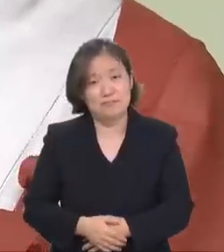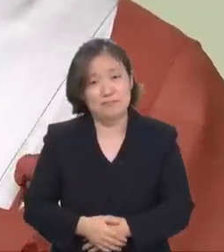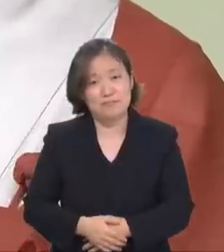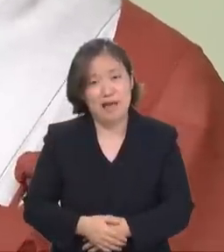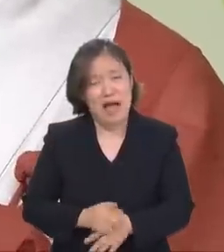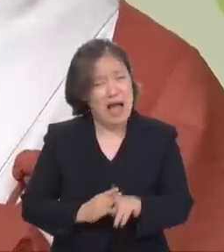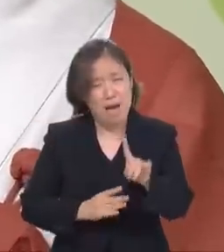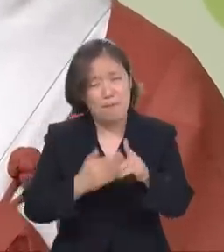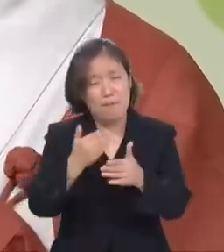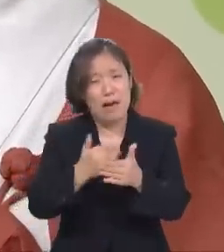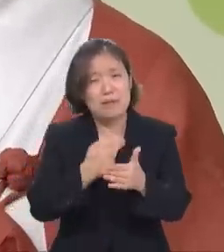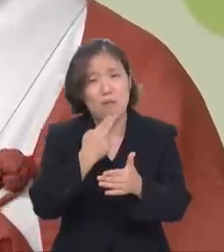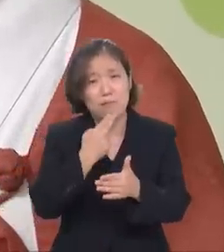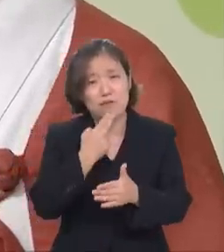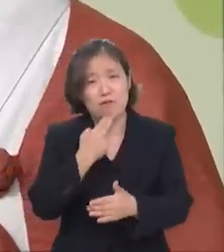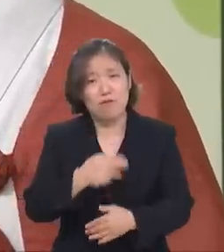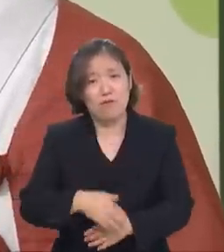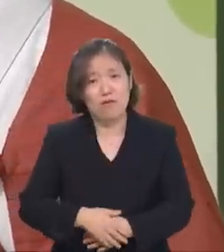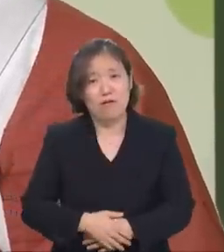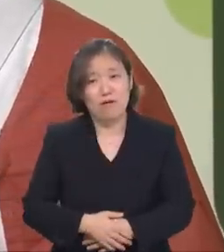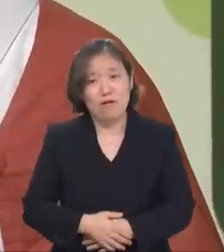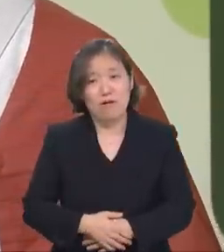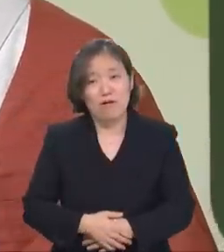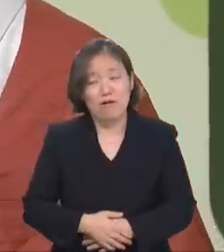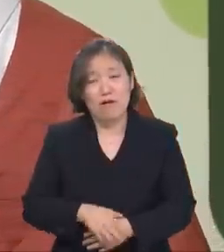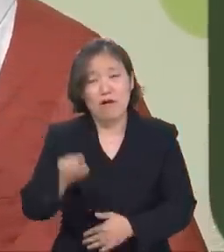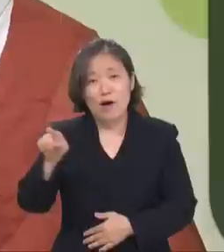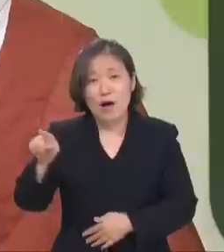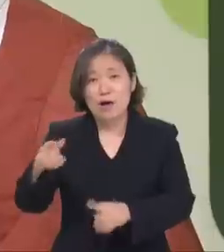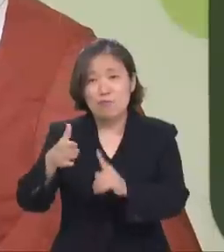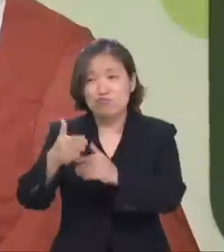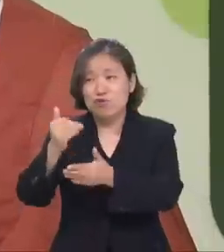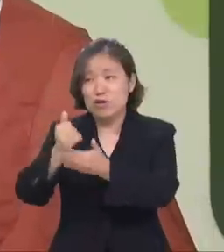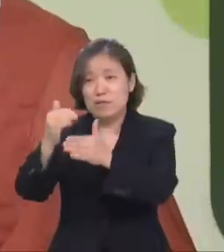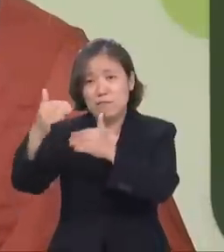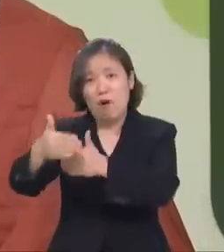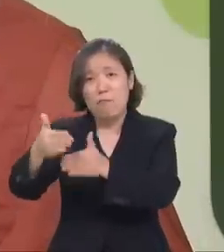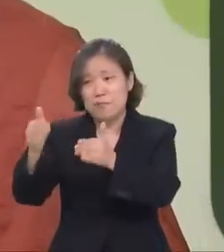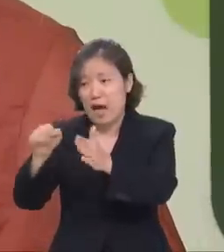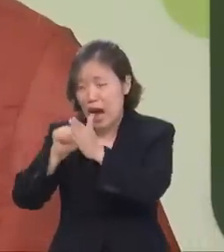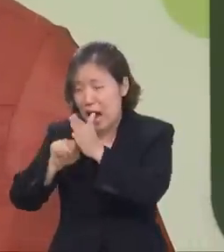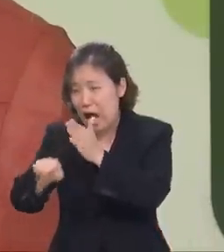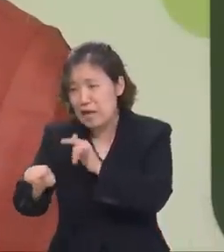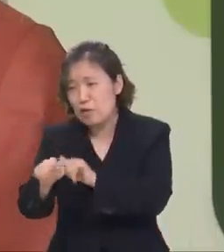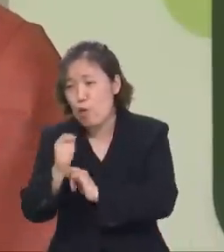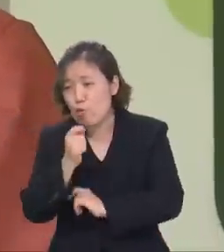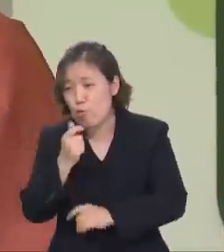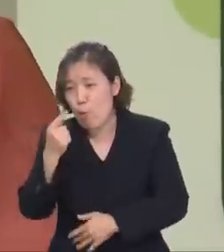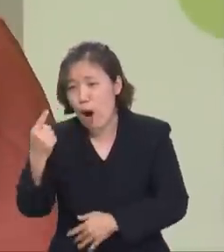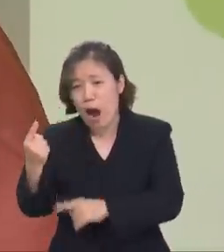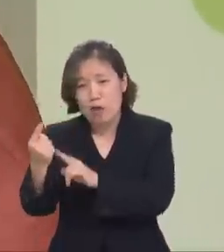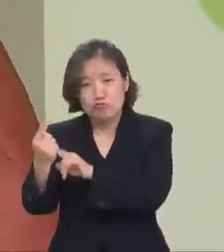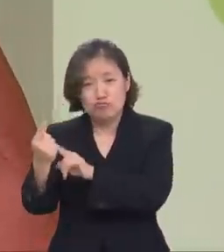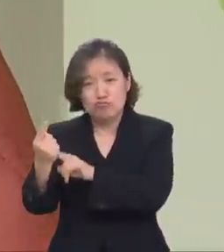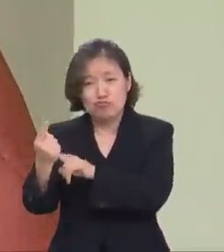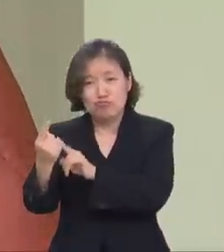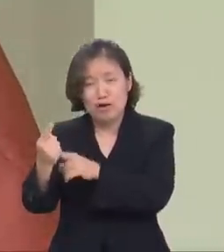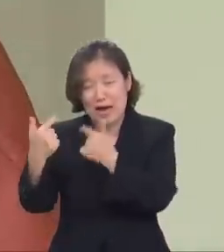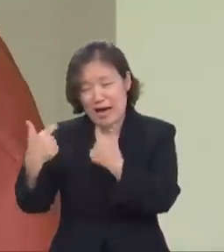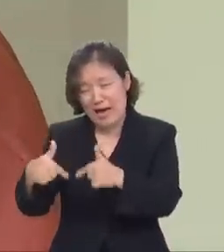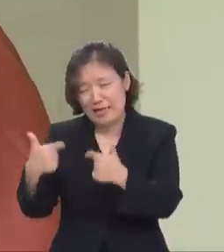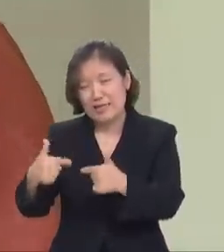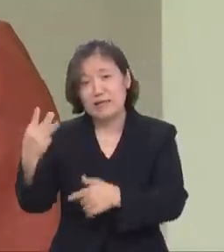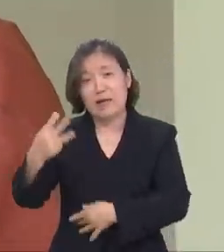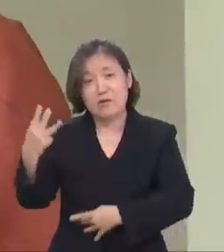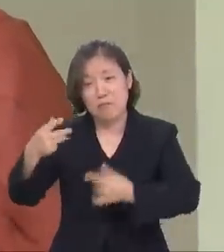번도 빠지지 않고 그 법당에 가서 매월 초하루 때마다 그렇게 3천배를 올렸을